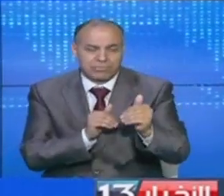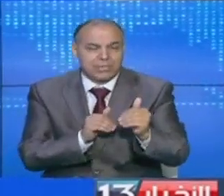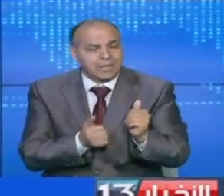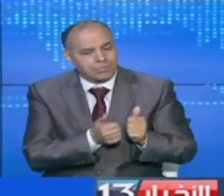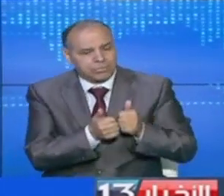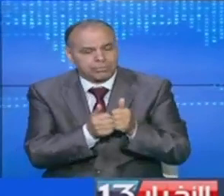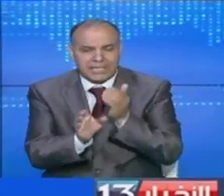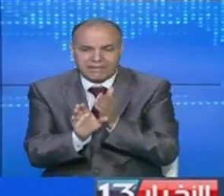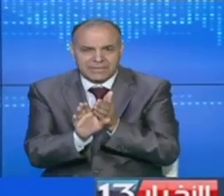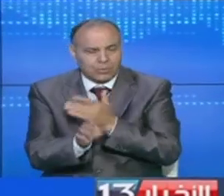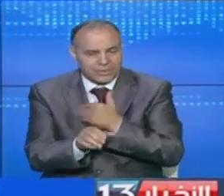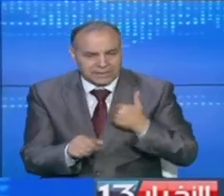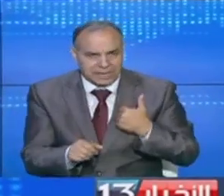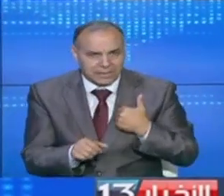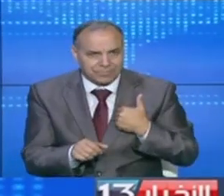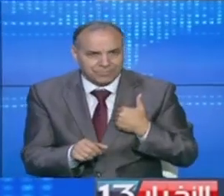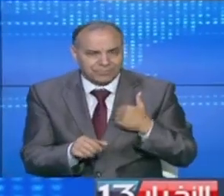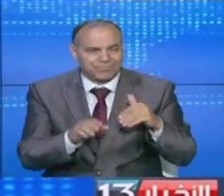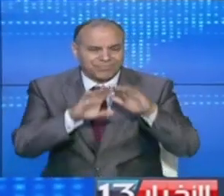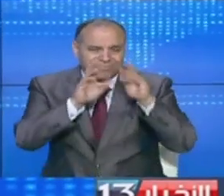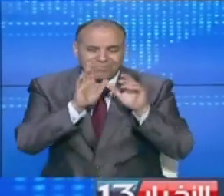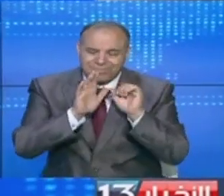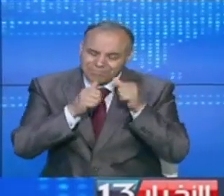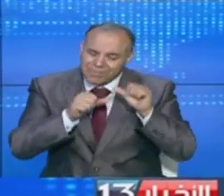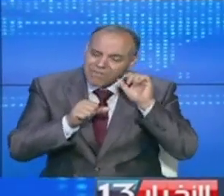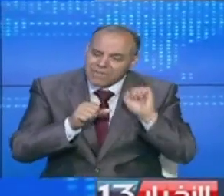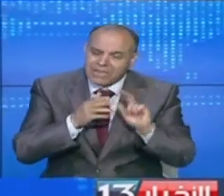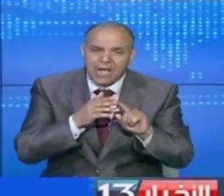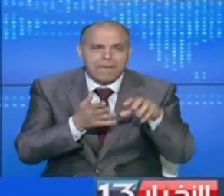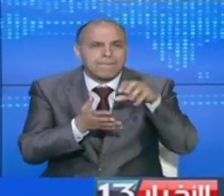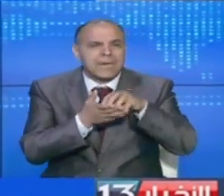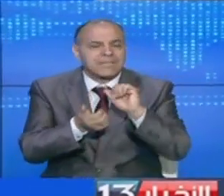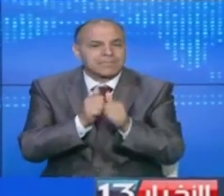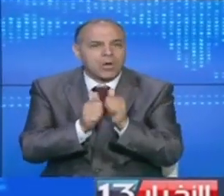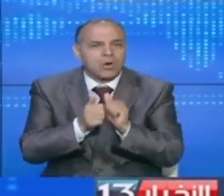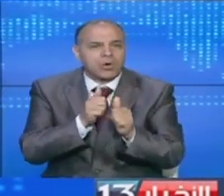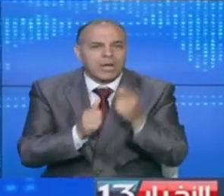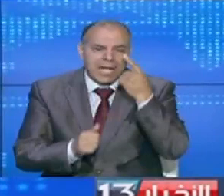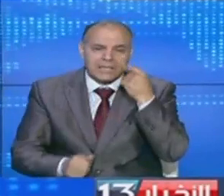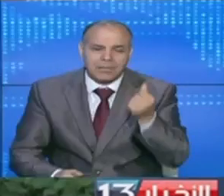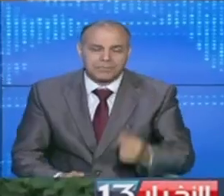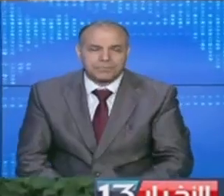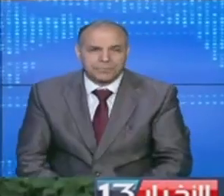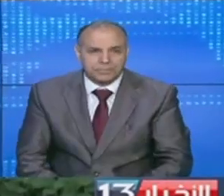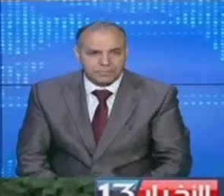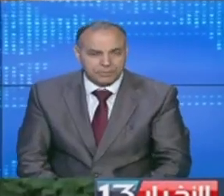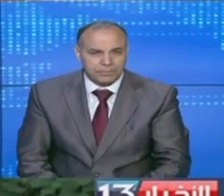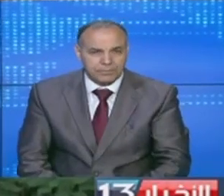الاحاطه النفسيه والصحيه للخاضعين للحجر الصحي بالمركب الرياضي بين درهم